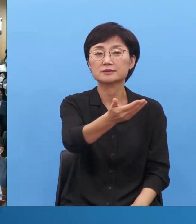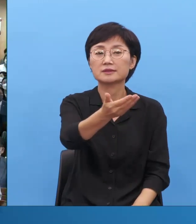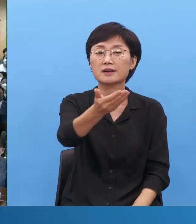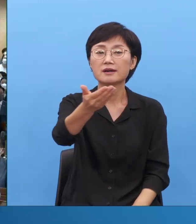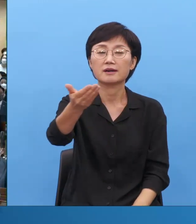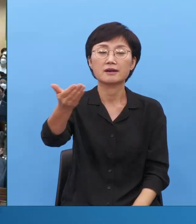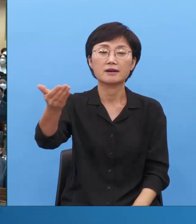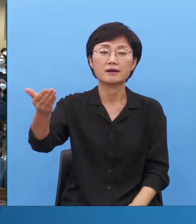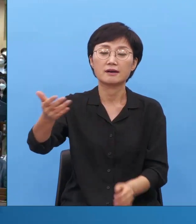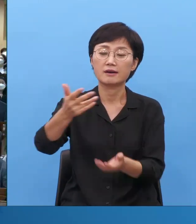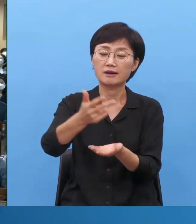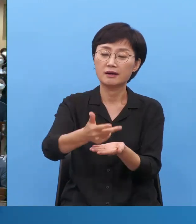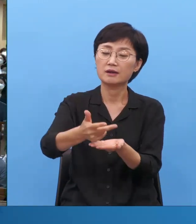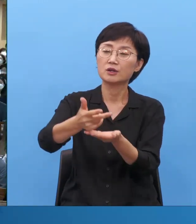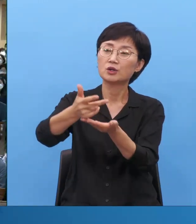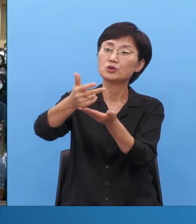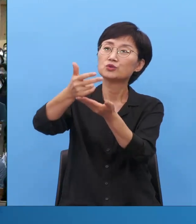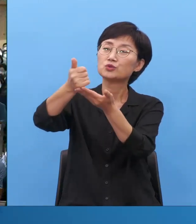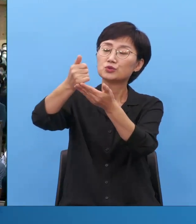성도들아